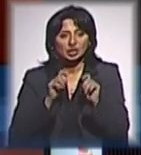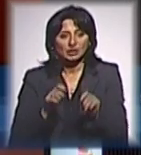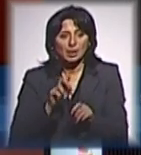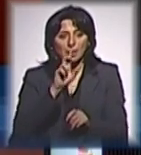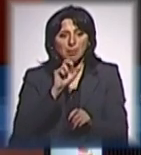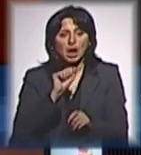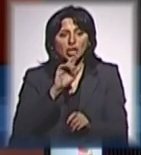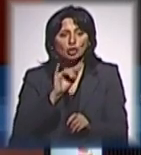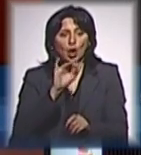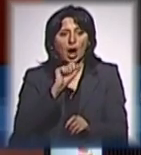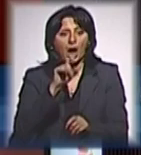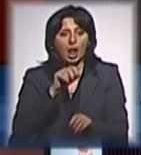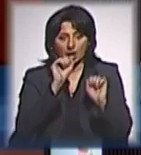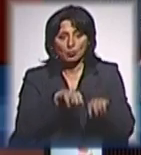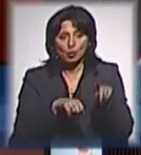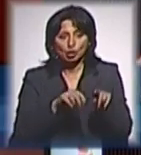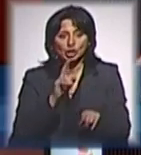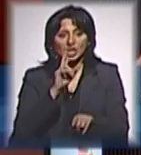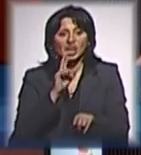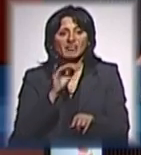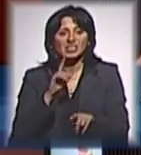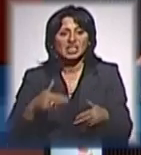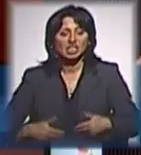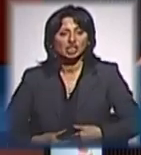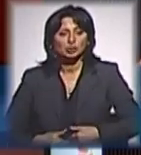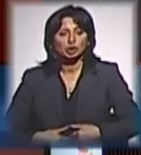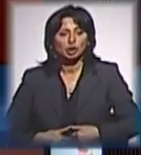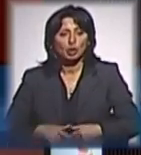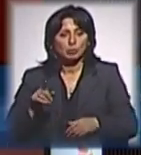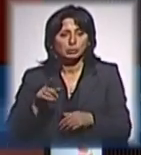დააყენა ბაჩო ახალაიას მიმართ, იმზარკვიციანი დღეს შიმშილობს იმ მიზნით,